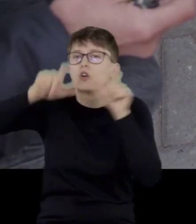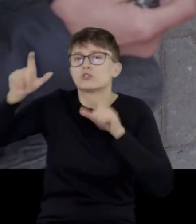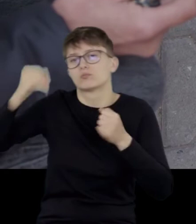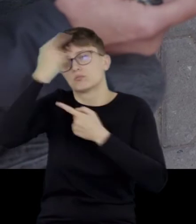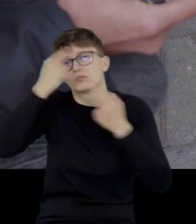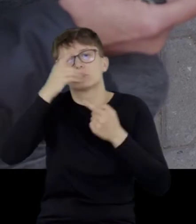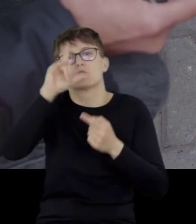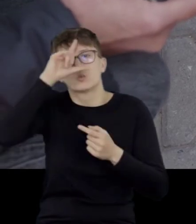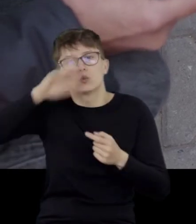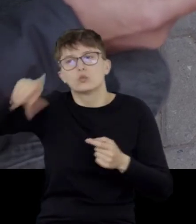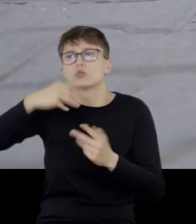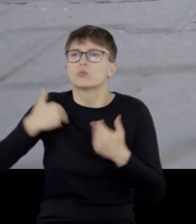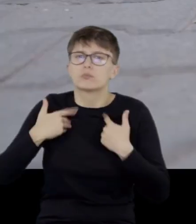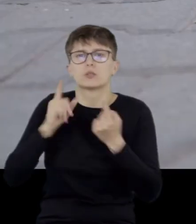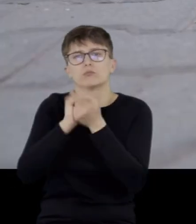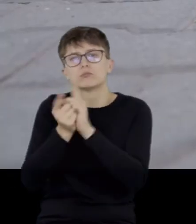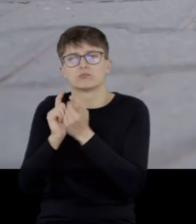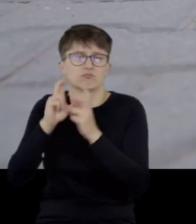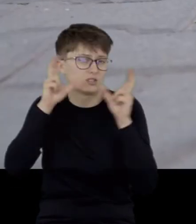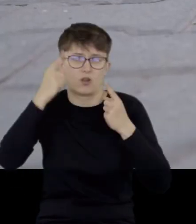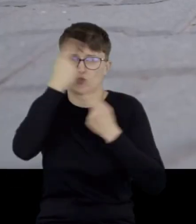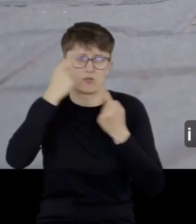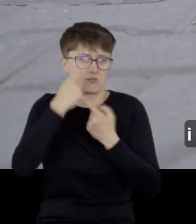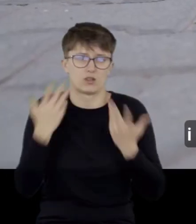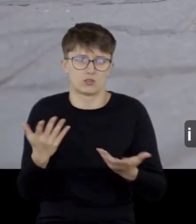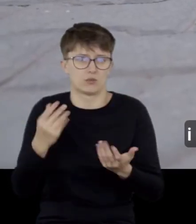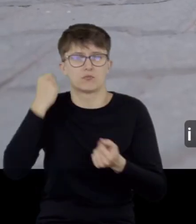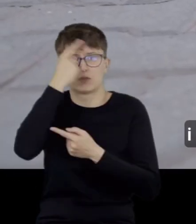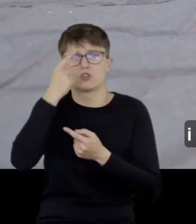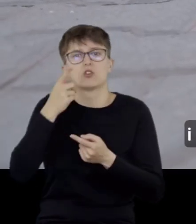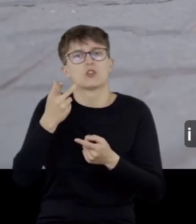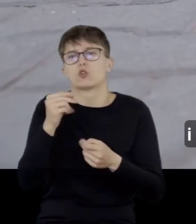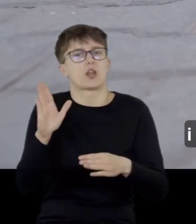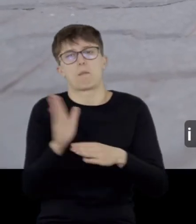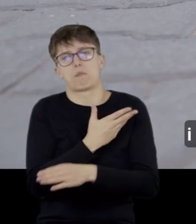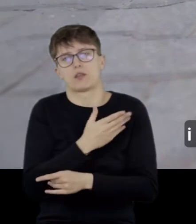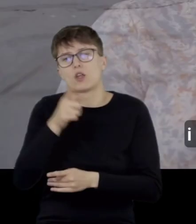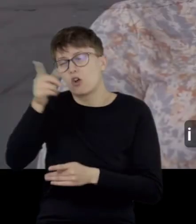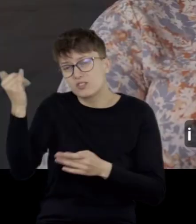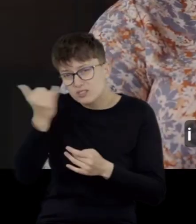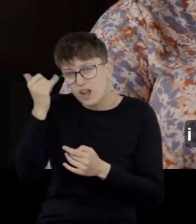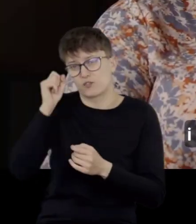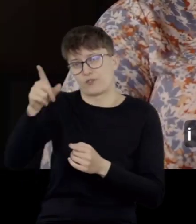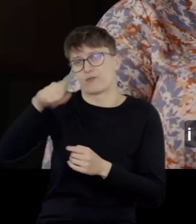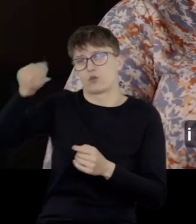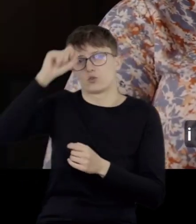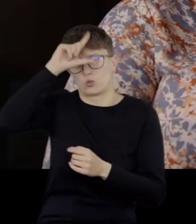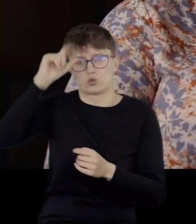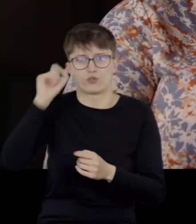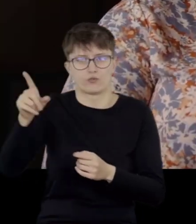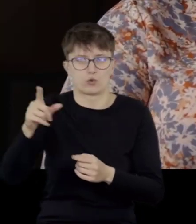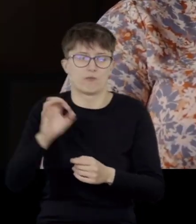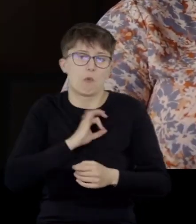o ludziach, z którymi się spotykamy. I oni, ja myślę, że to tak nie minie, tak? Oni zawsze gdzieś tam